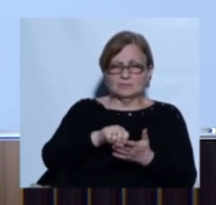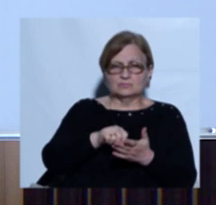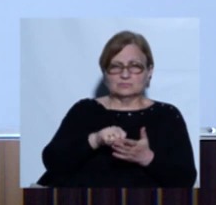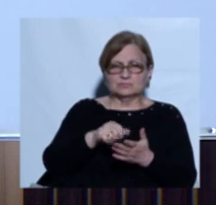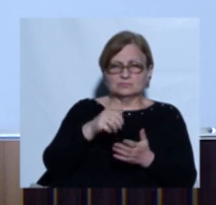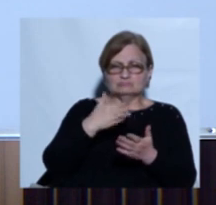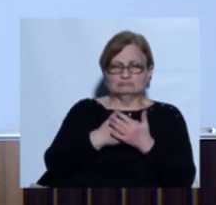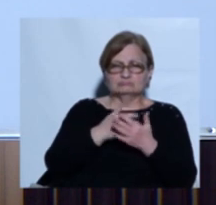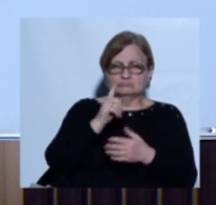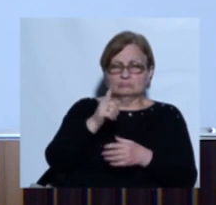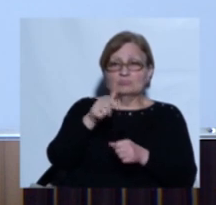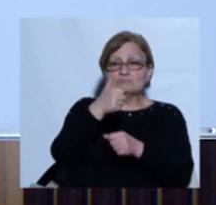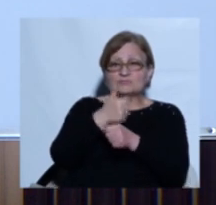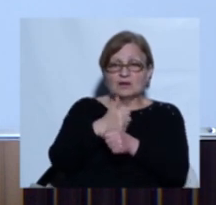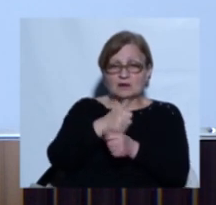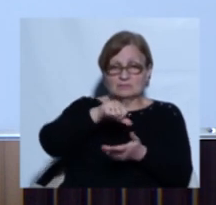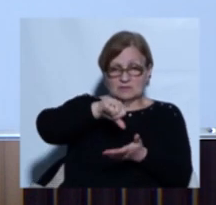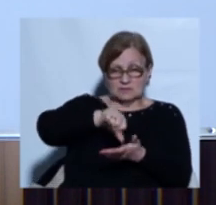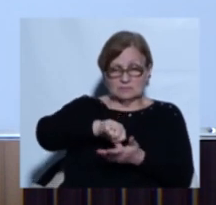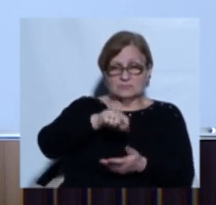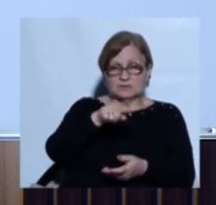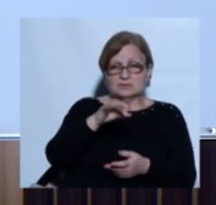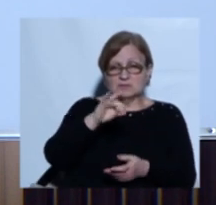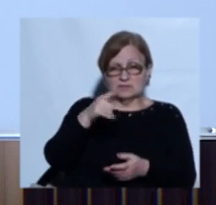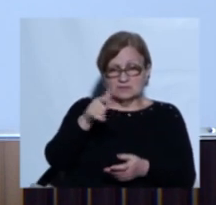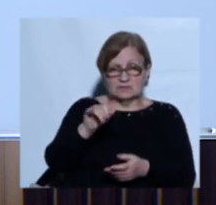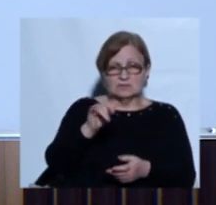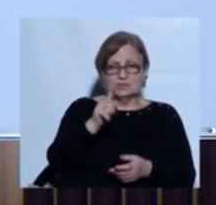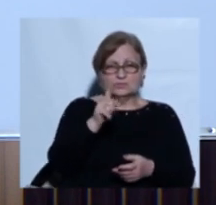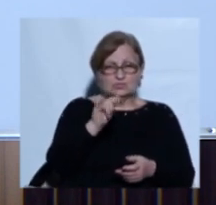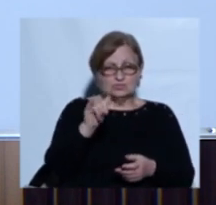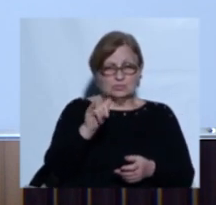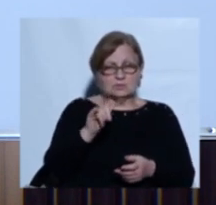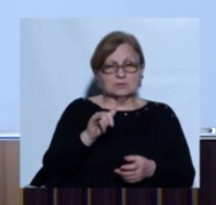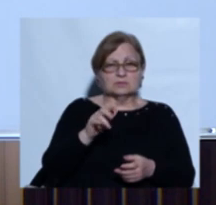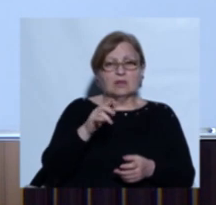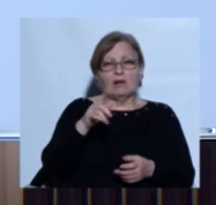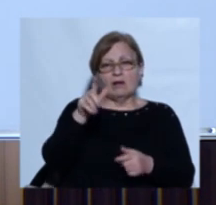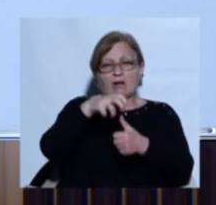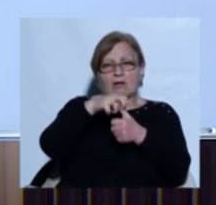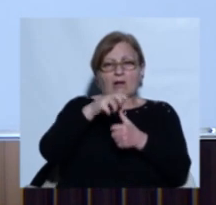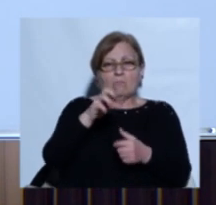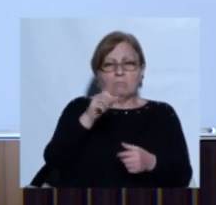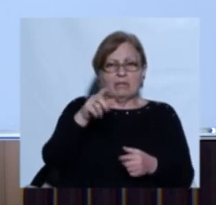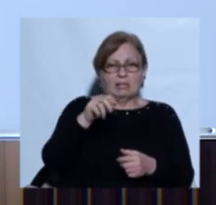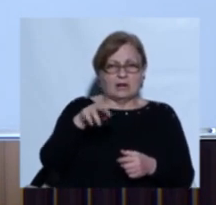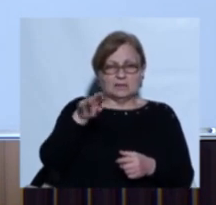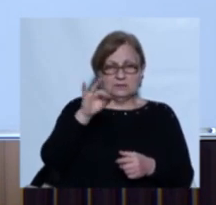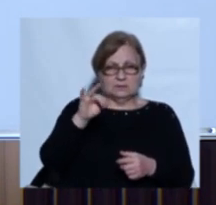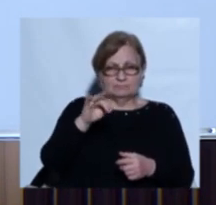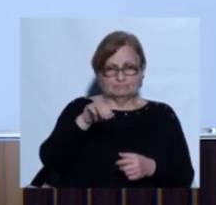დაკონკრეტებული, მათ შორის მთავარი გმირი იგი, ზუ, ნი, ბელადი. აი მხოლოდ და მხოლოდ